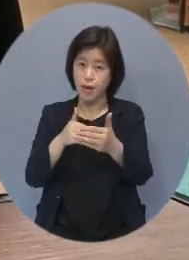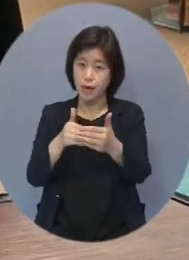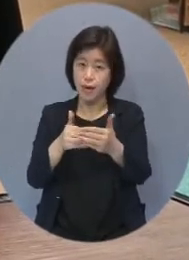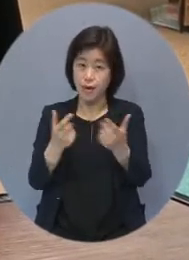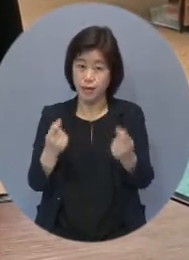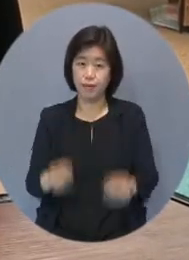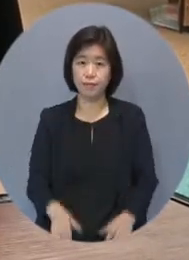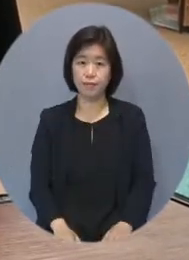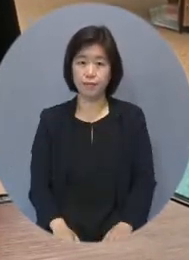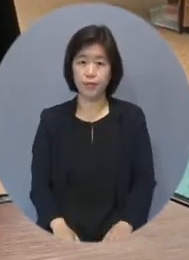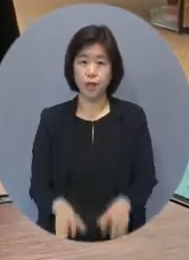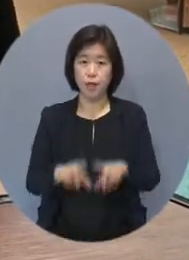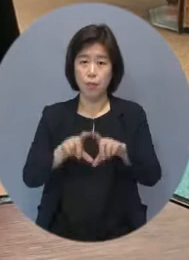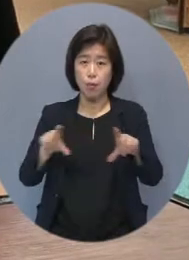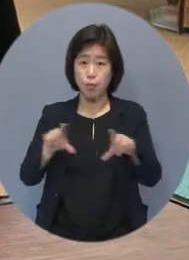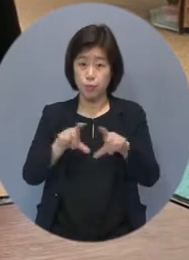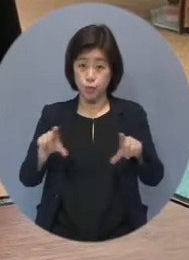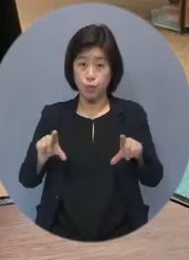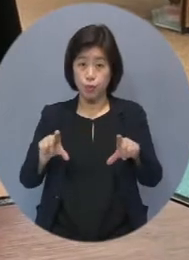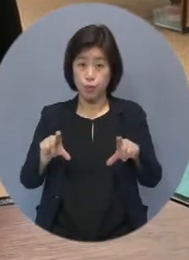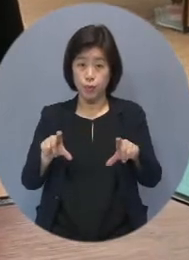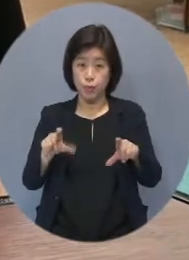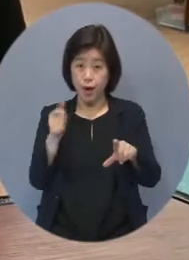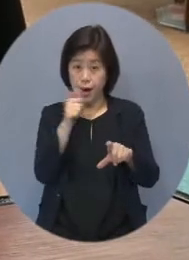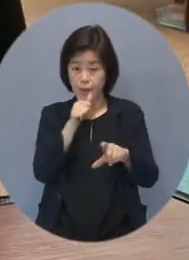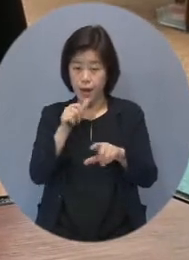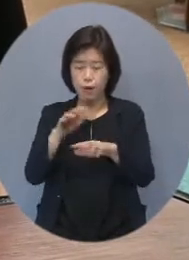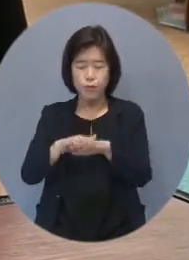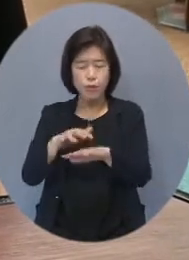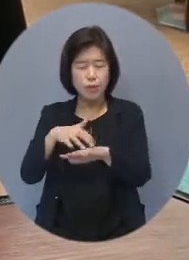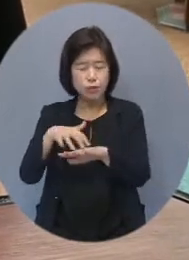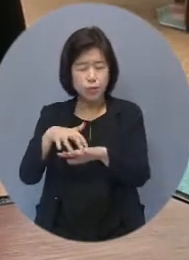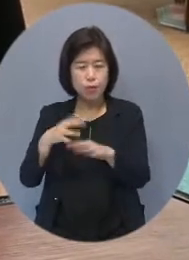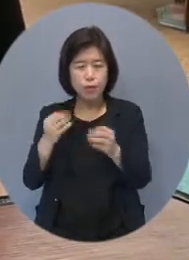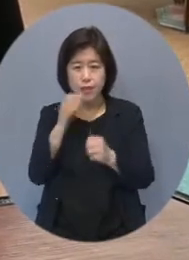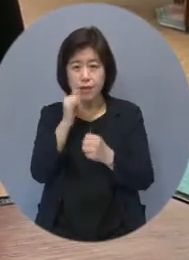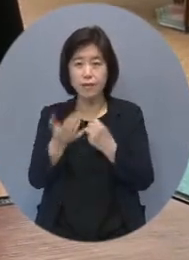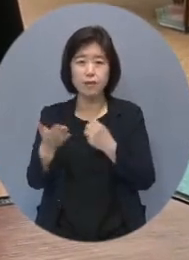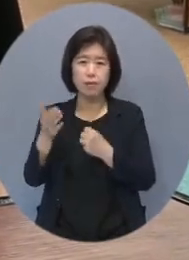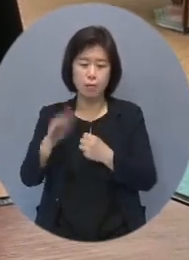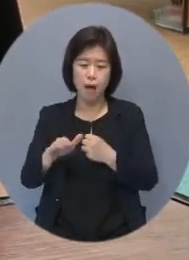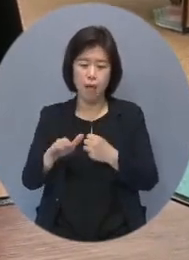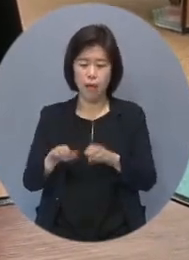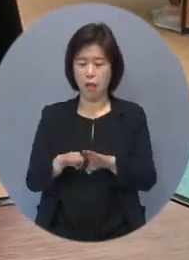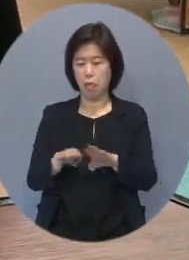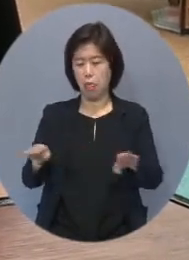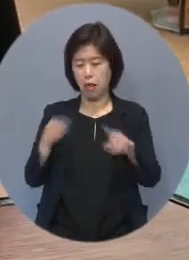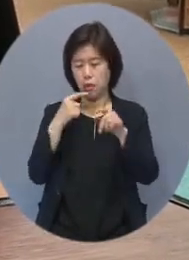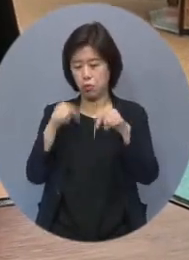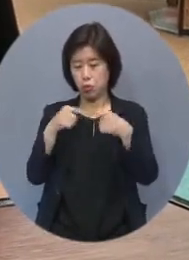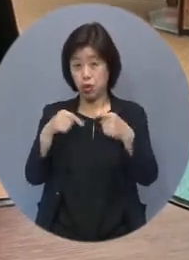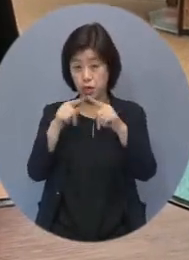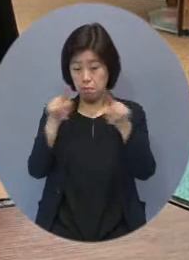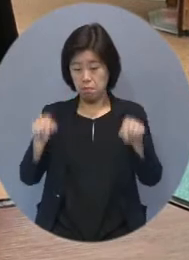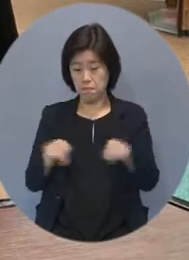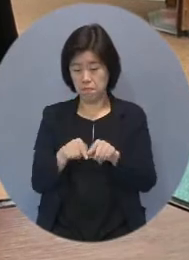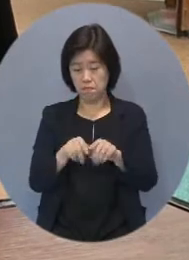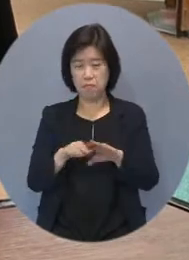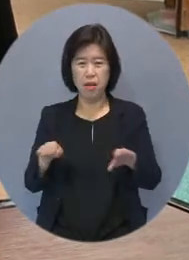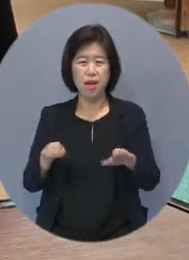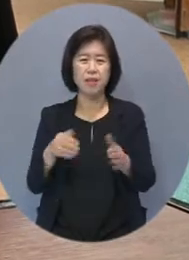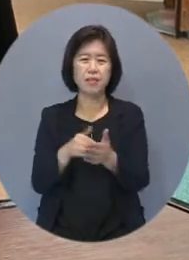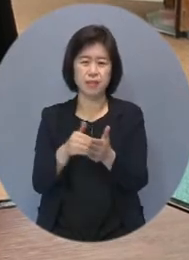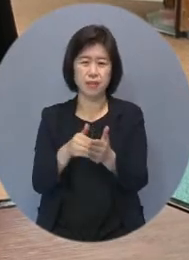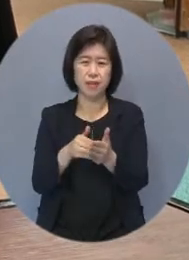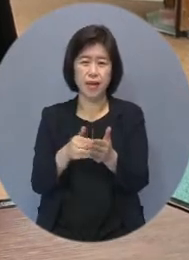일반적인 그런 안내 촉지도 이런 것들이 많긴 하지만은 거의 평면적이고 좀 딱딱한데 이번에는 저희가 예술가와